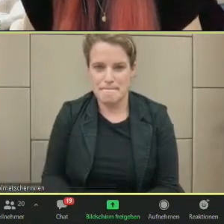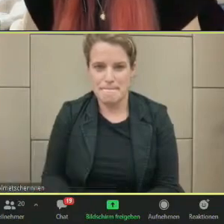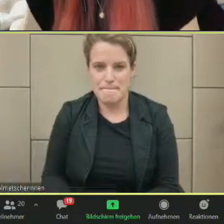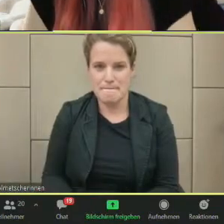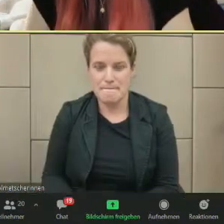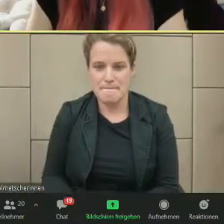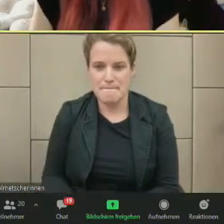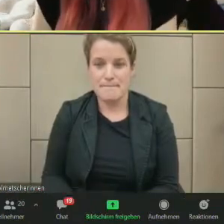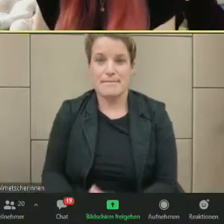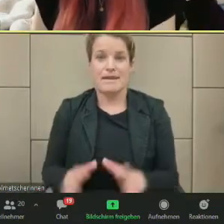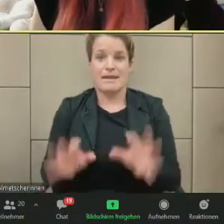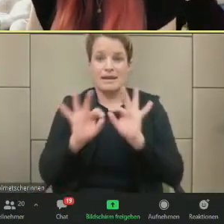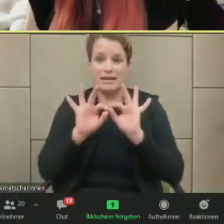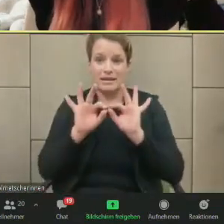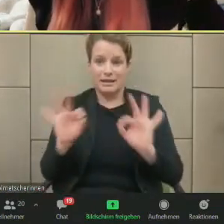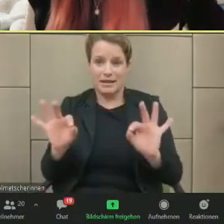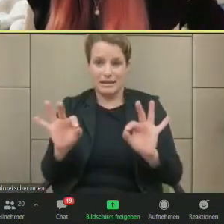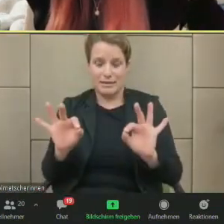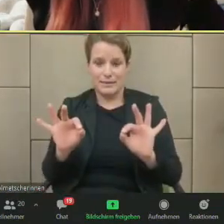Genau.